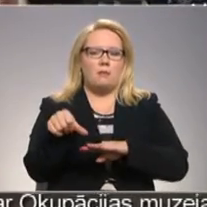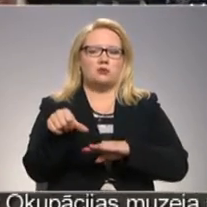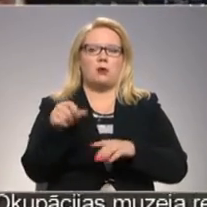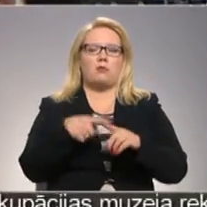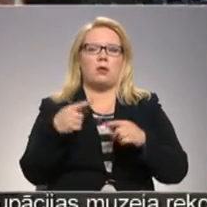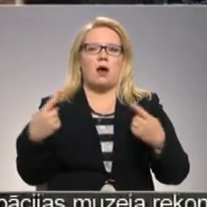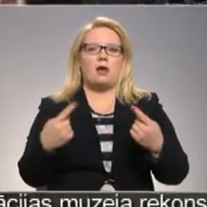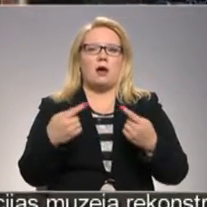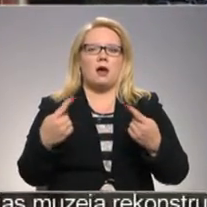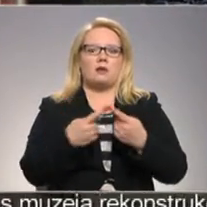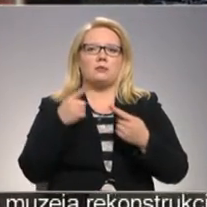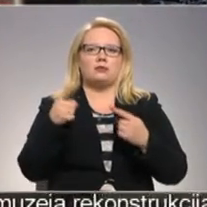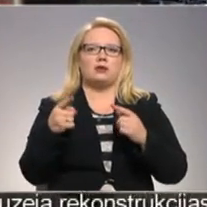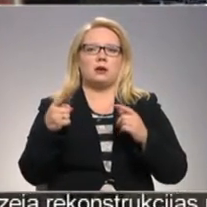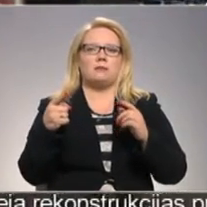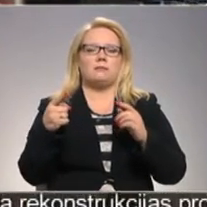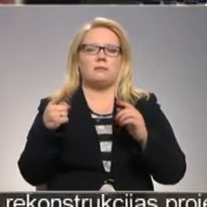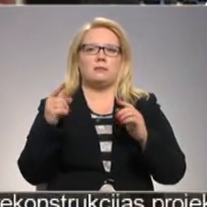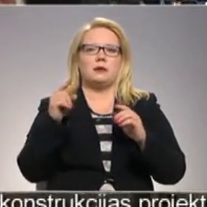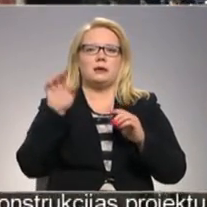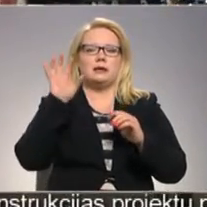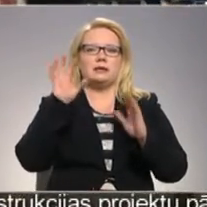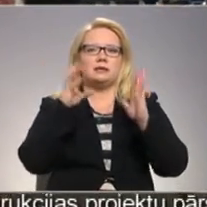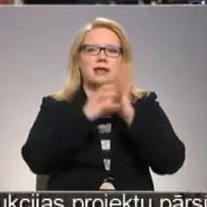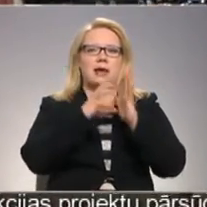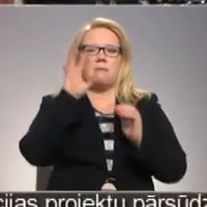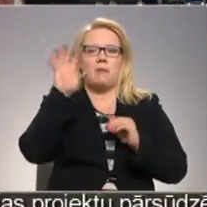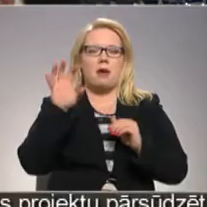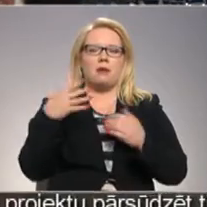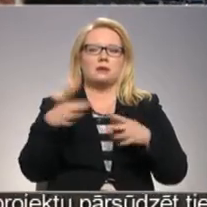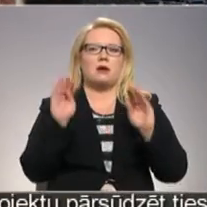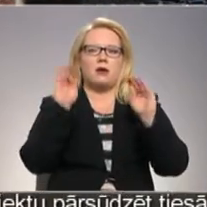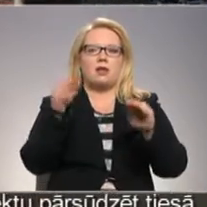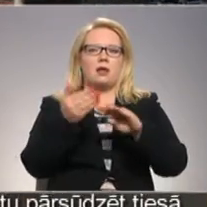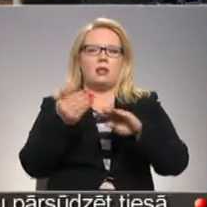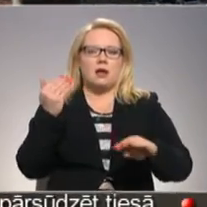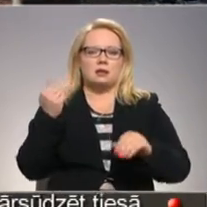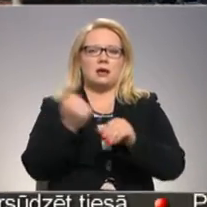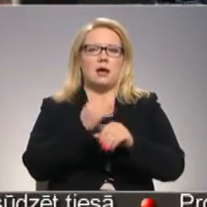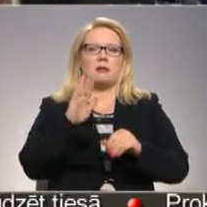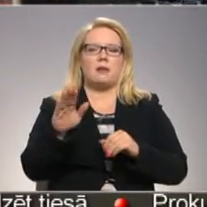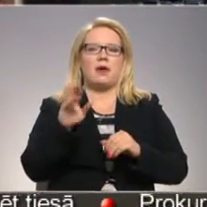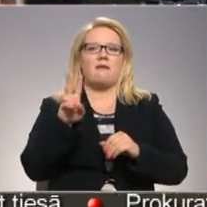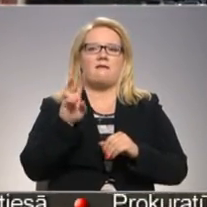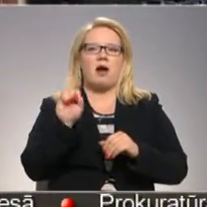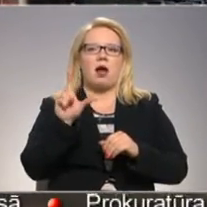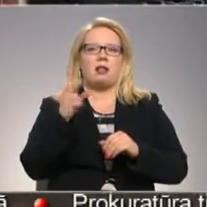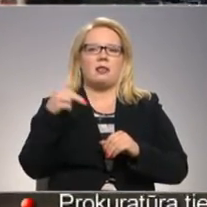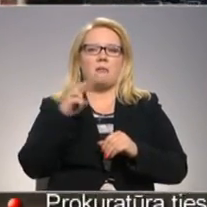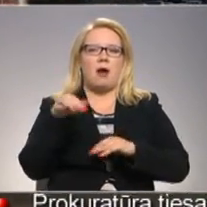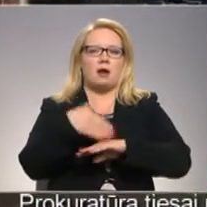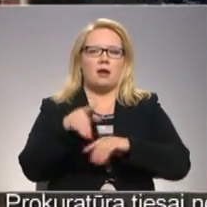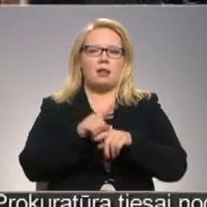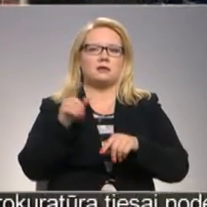te zīmēm. Tātad arī viņas izvietotas jau diezgan laicīgi, tātad gan pie Valdemāra ielas, gan pie